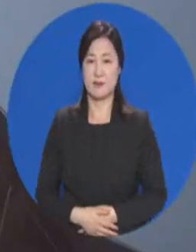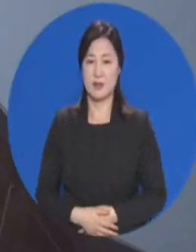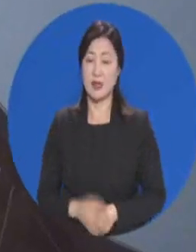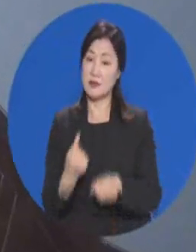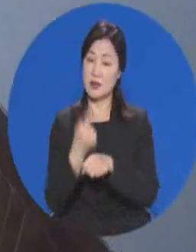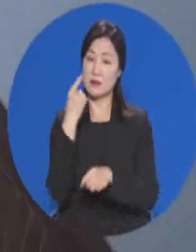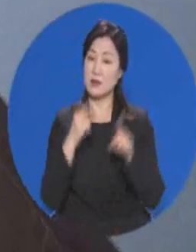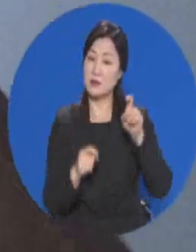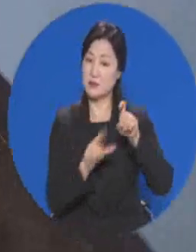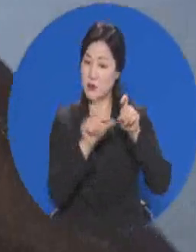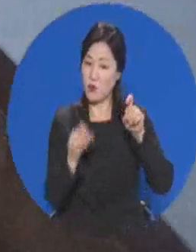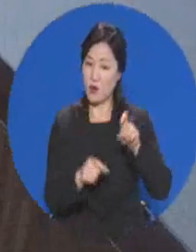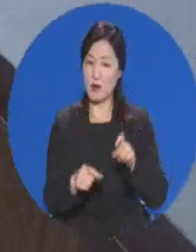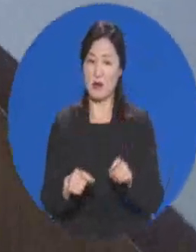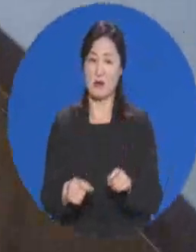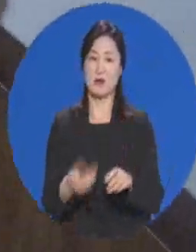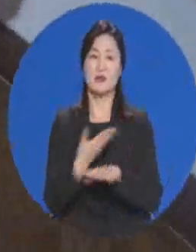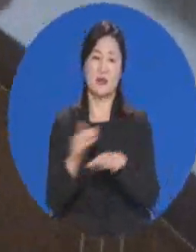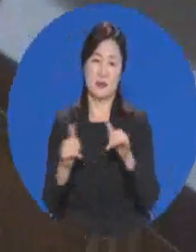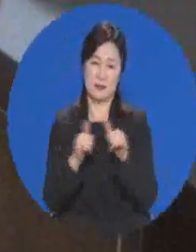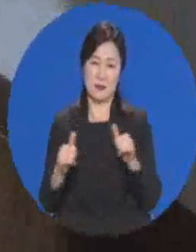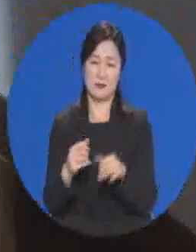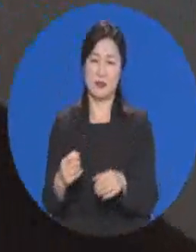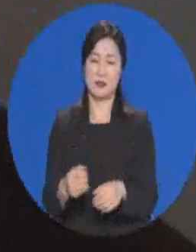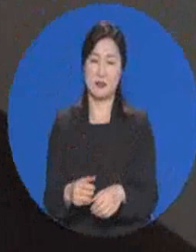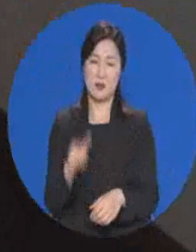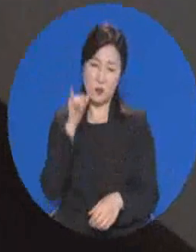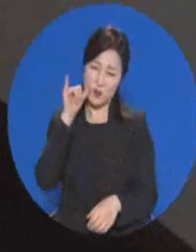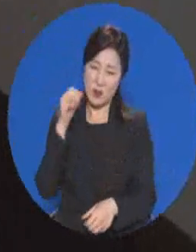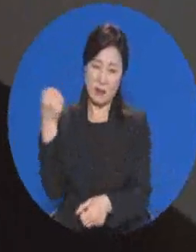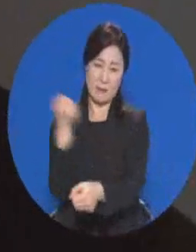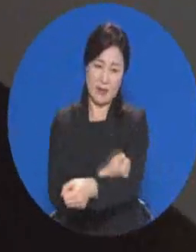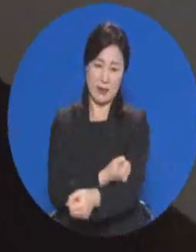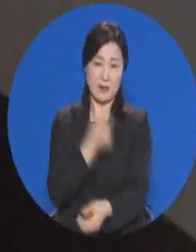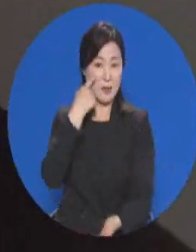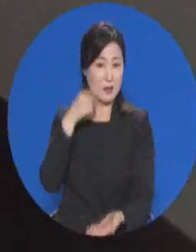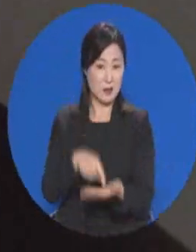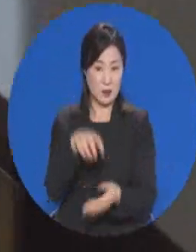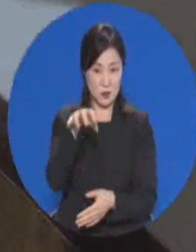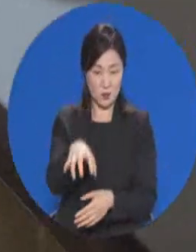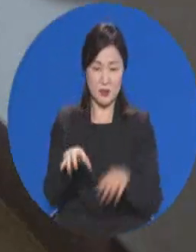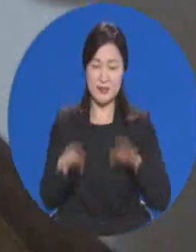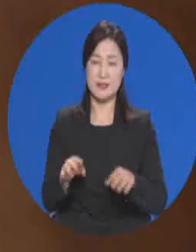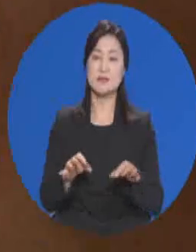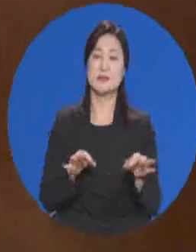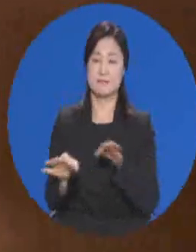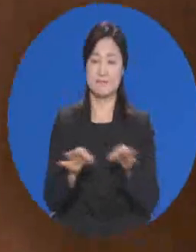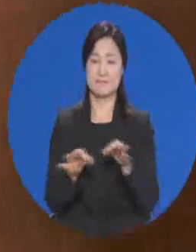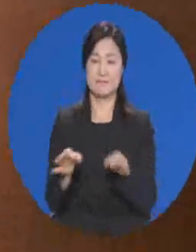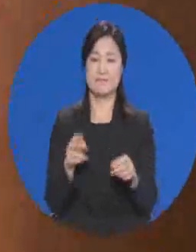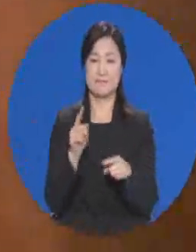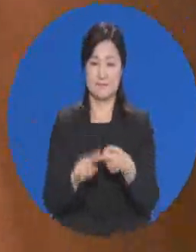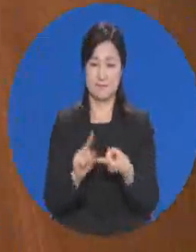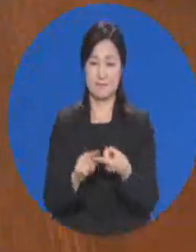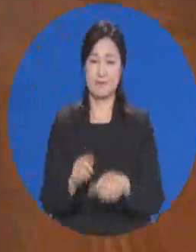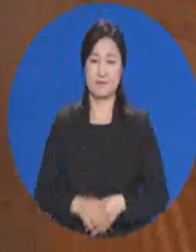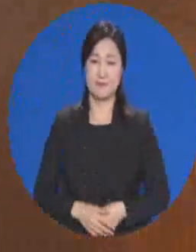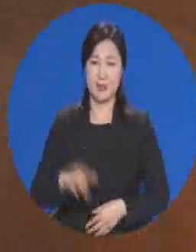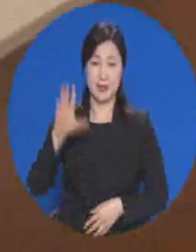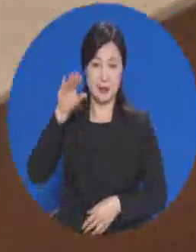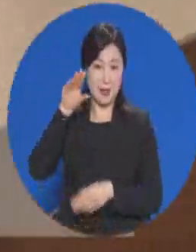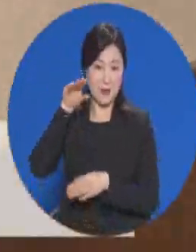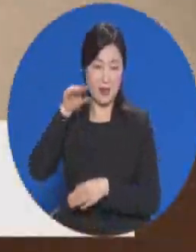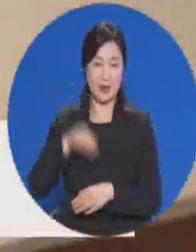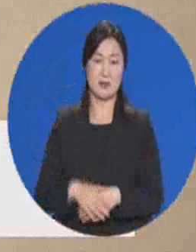11월 외국인들이 단체 마약 투약을 하다 적발된 유흥 주점인데요. 현재는 영업을 하고 있습니다. CCTV가